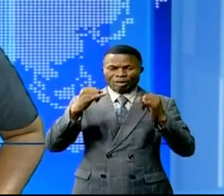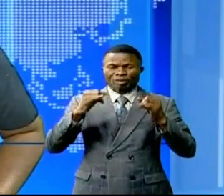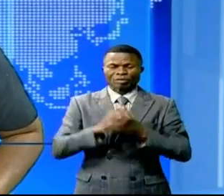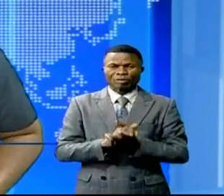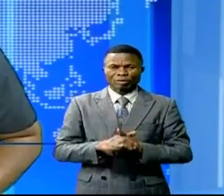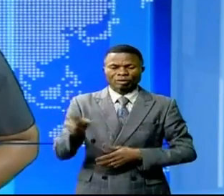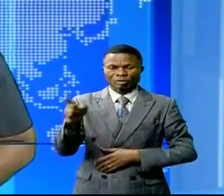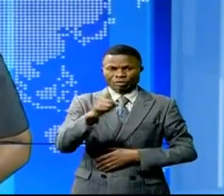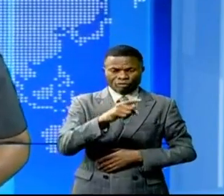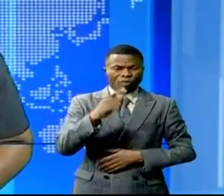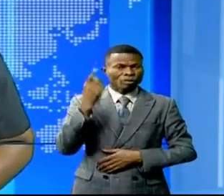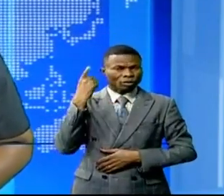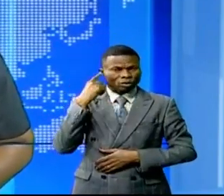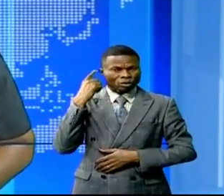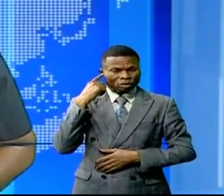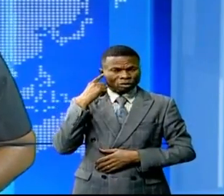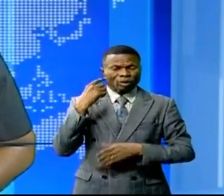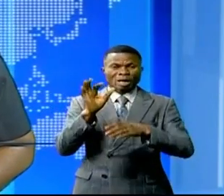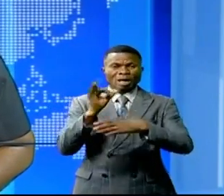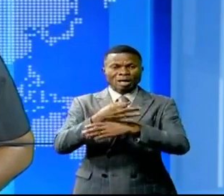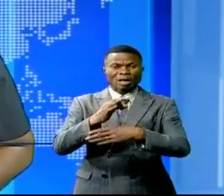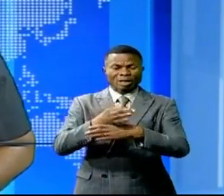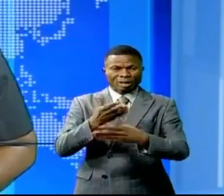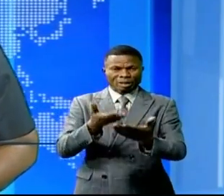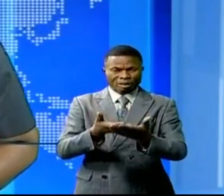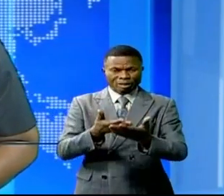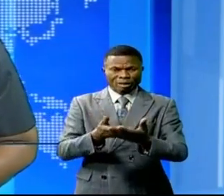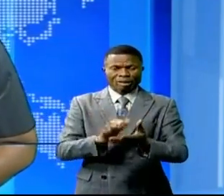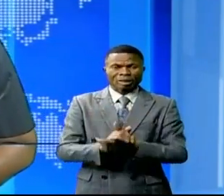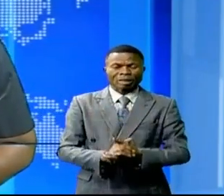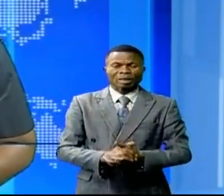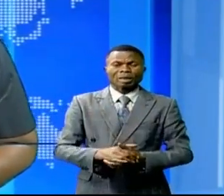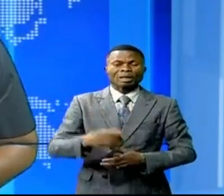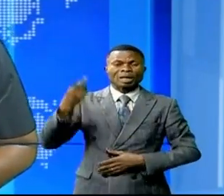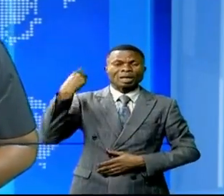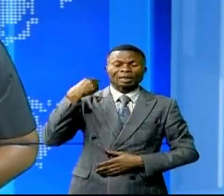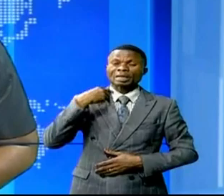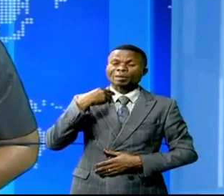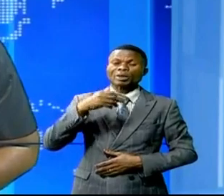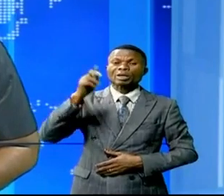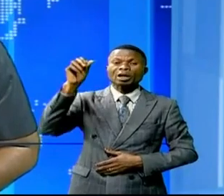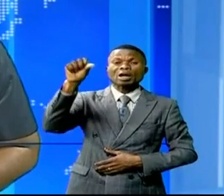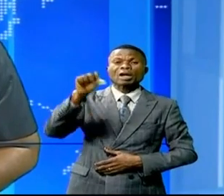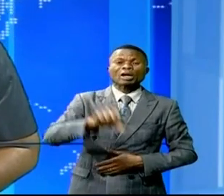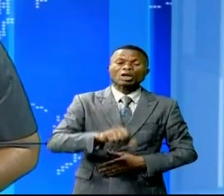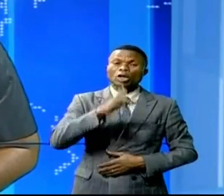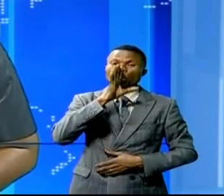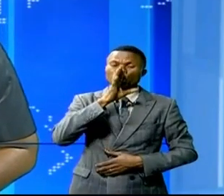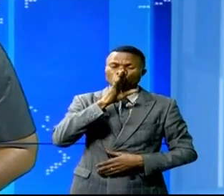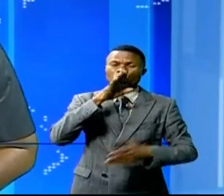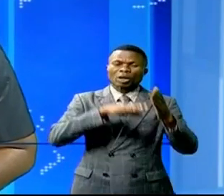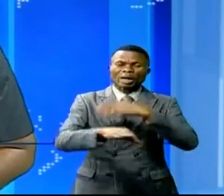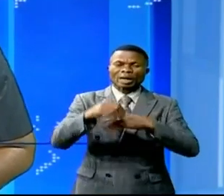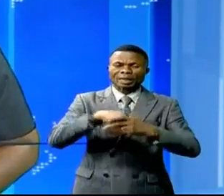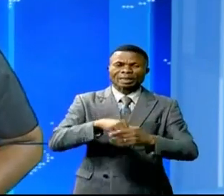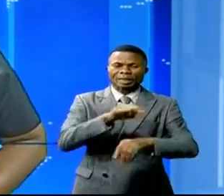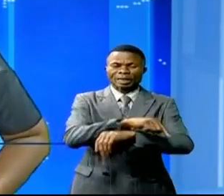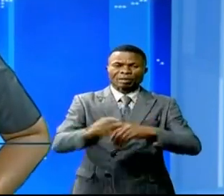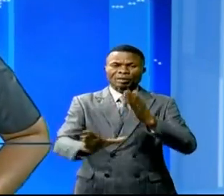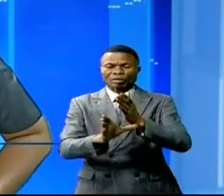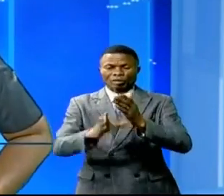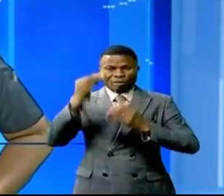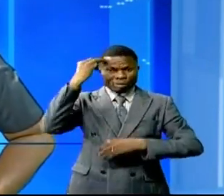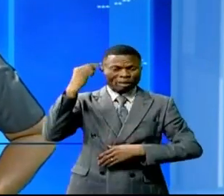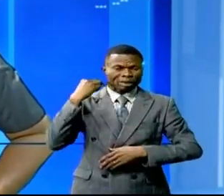l'avez certainement suivi sur les réseaux sociaux, un malfrat s'était introduit dans le bureau de la vice-premier ministre, ministre en charge